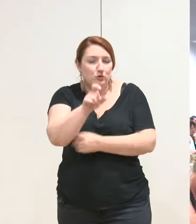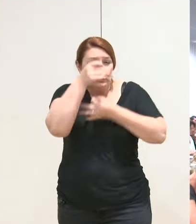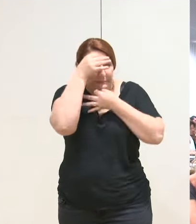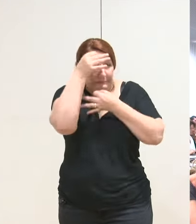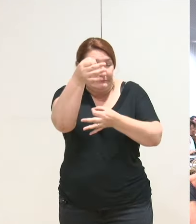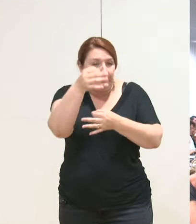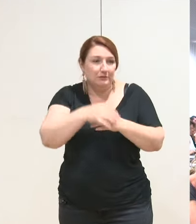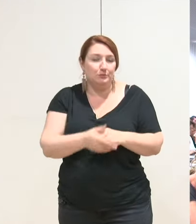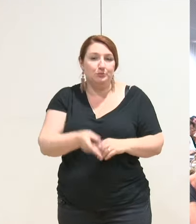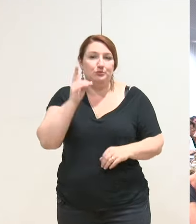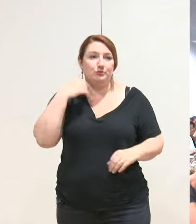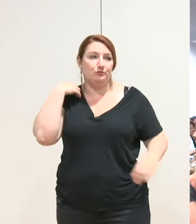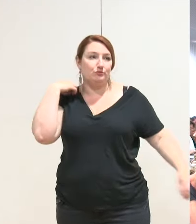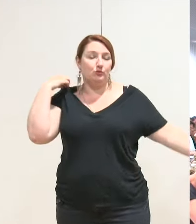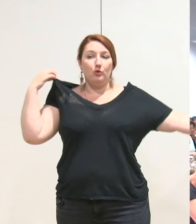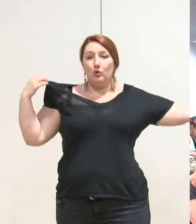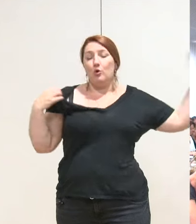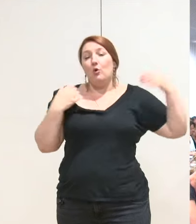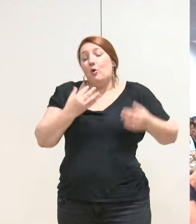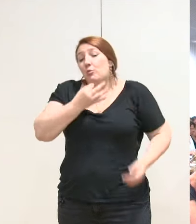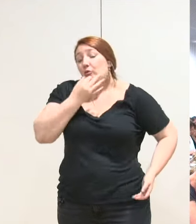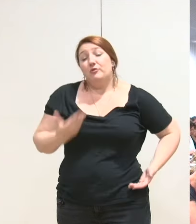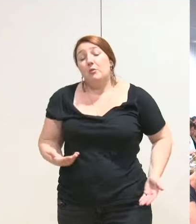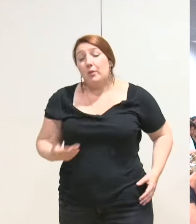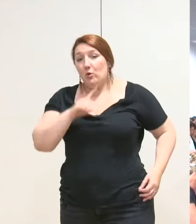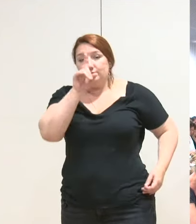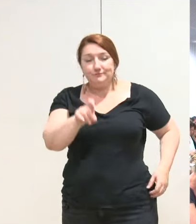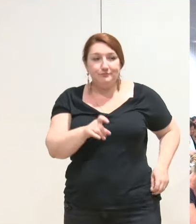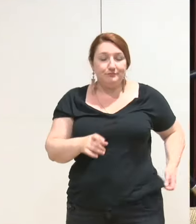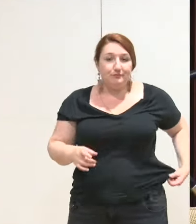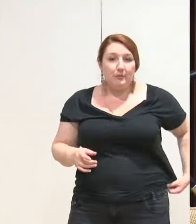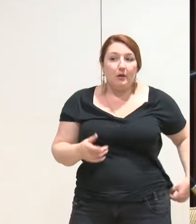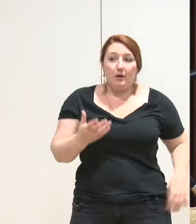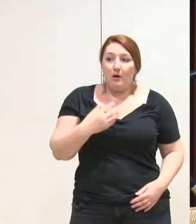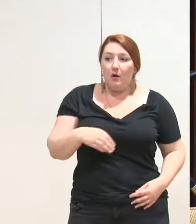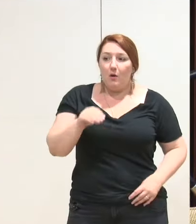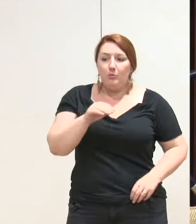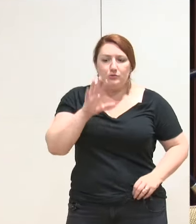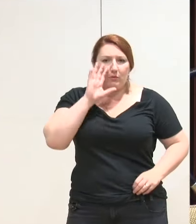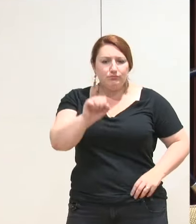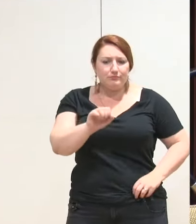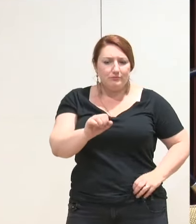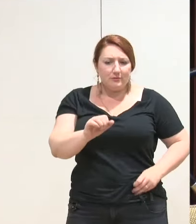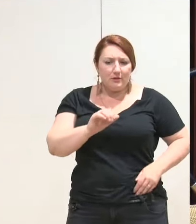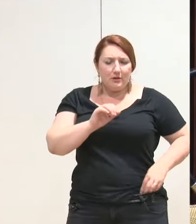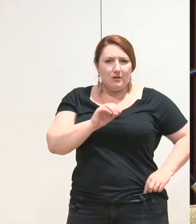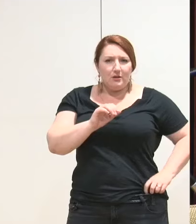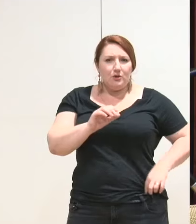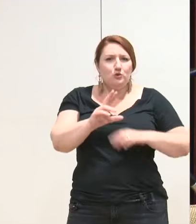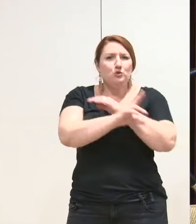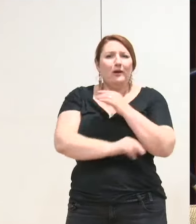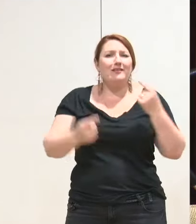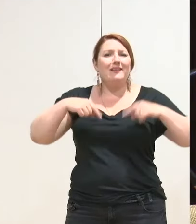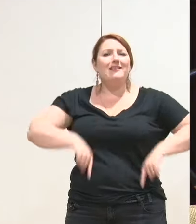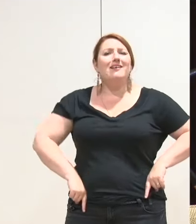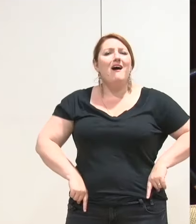hein mais voilà je la pose maintenant d'autant plus que je vous ai vu vous êtes allé manger avec la secrétaire d'État dans un restaurant de La